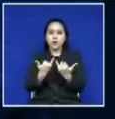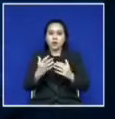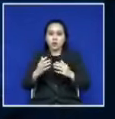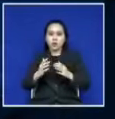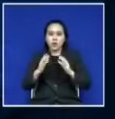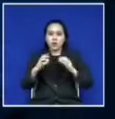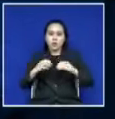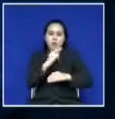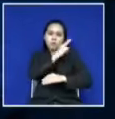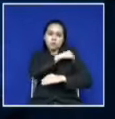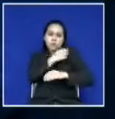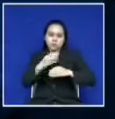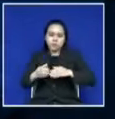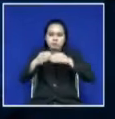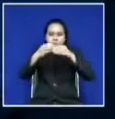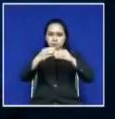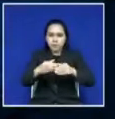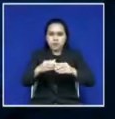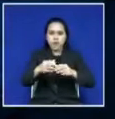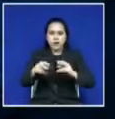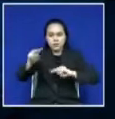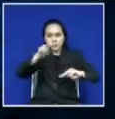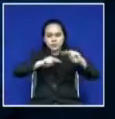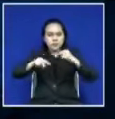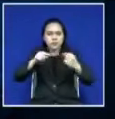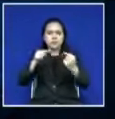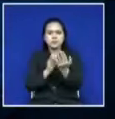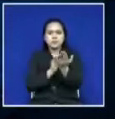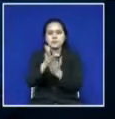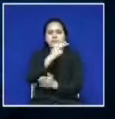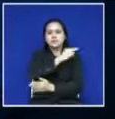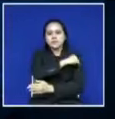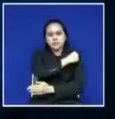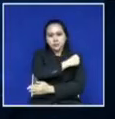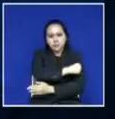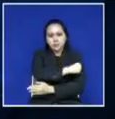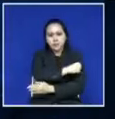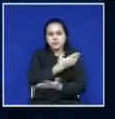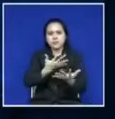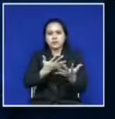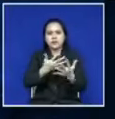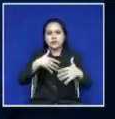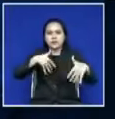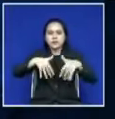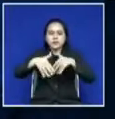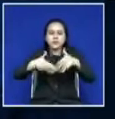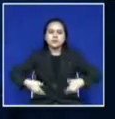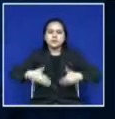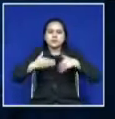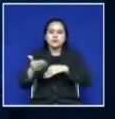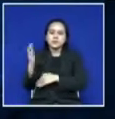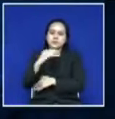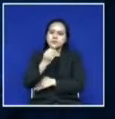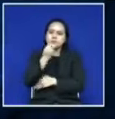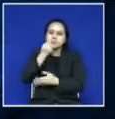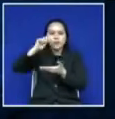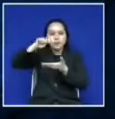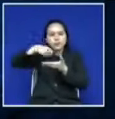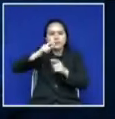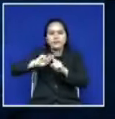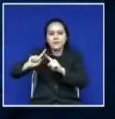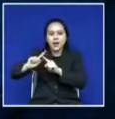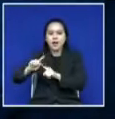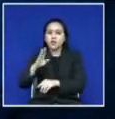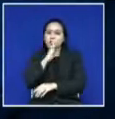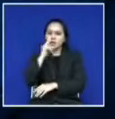ม่อย่างดีนะครับในส่วนทั้งของสาธารณสุขเองก็ดีนะครับหรือในเรื่องของความเป็นอยู่อาหารการกินนะครับถ้ามีผู้